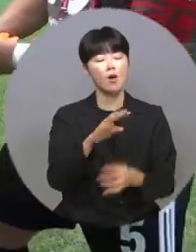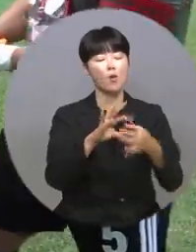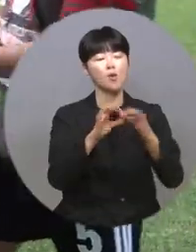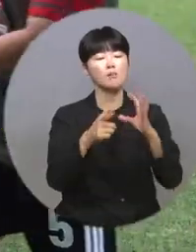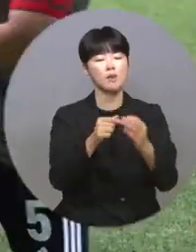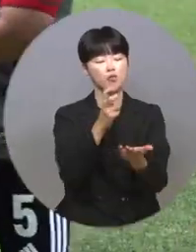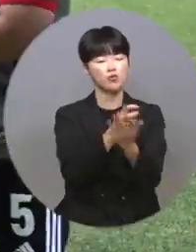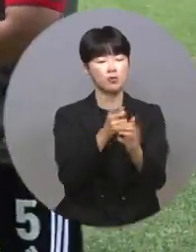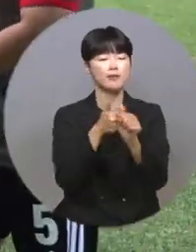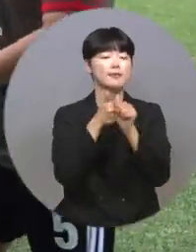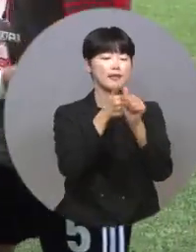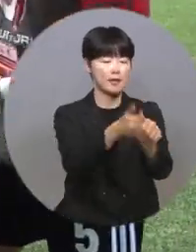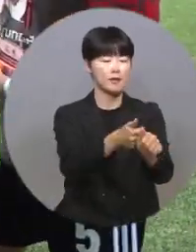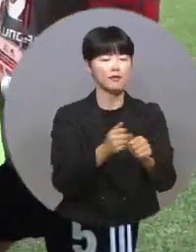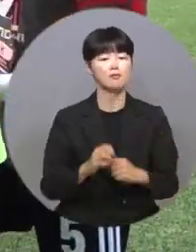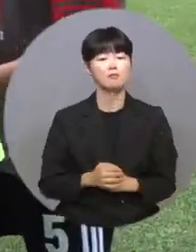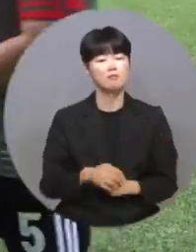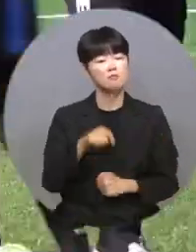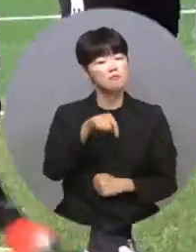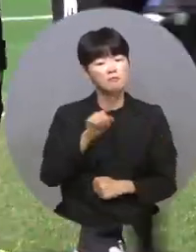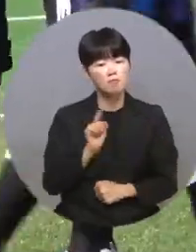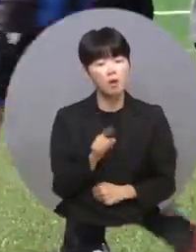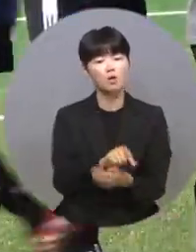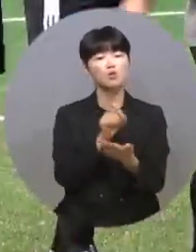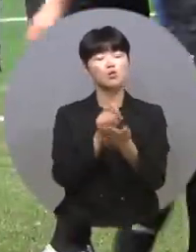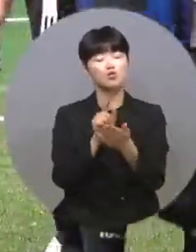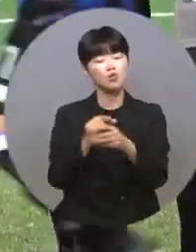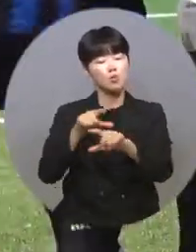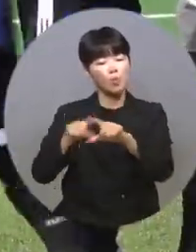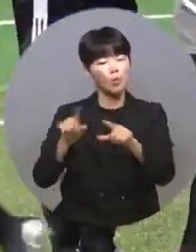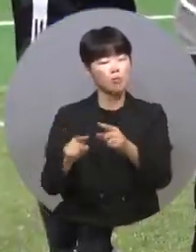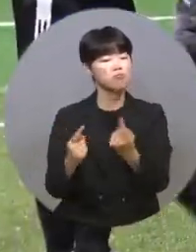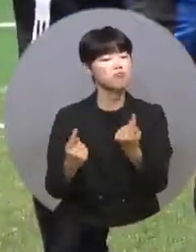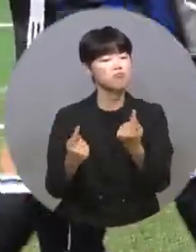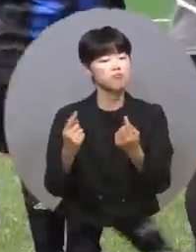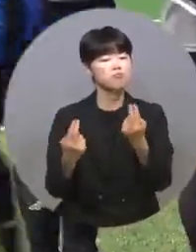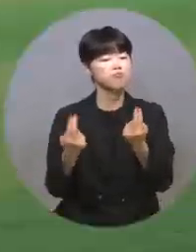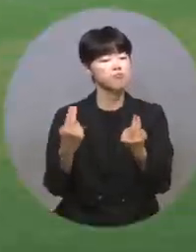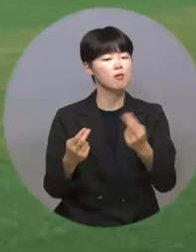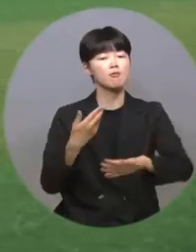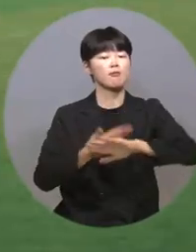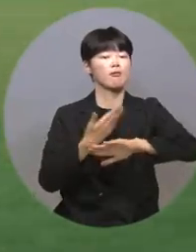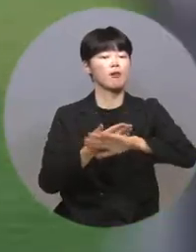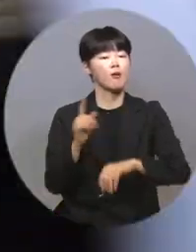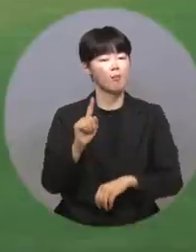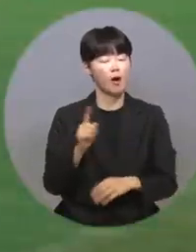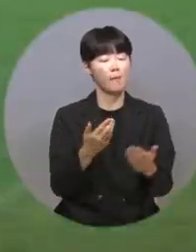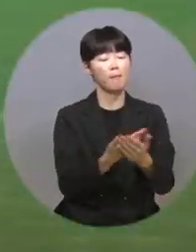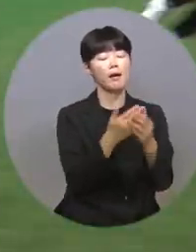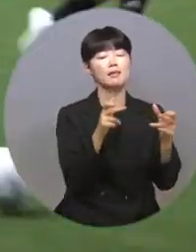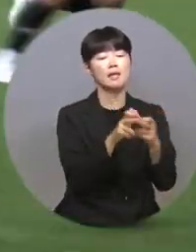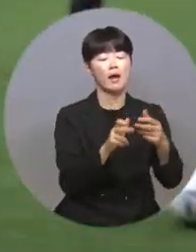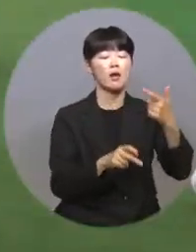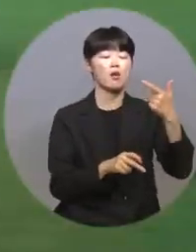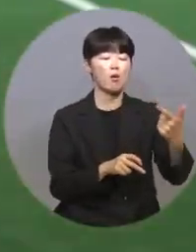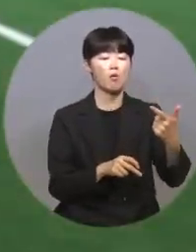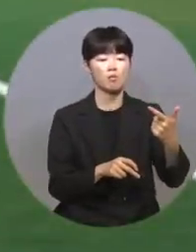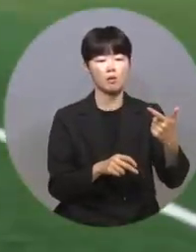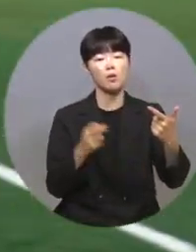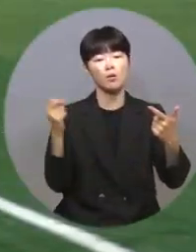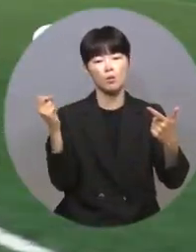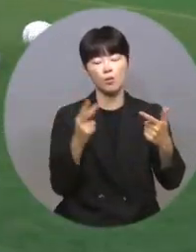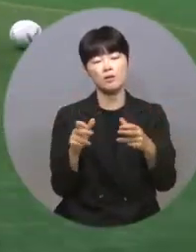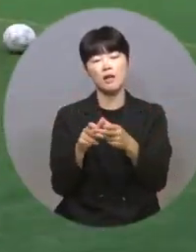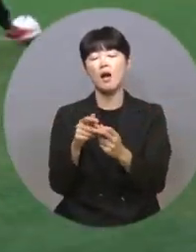통합축구 유니파이드 컵은 일반적인 축구와는 다르게 팀당 발달장애인 선수 6명과 파트너라 불리는 비장애인 선수 5명이 한